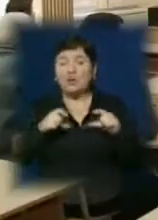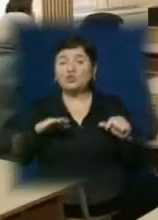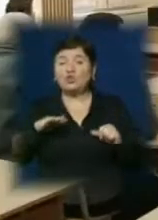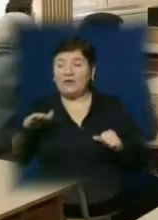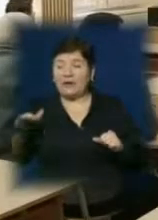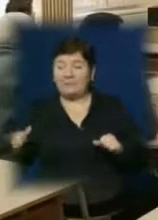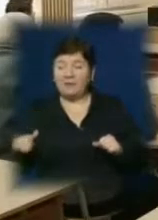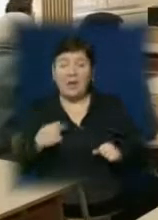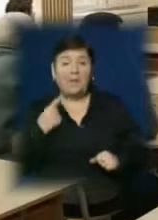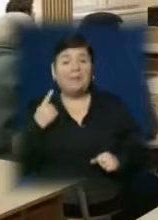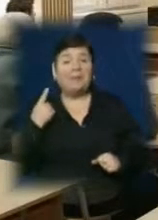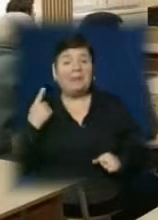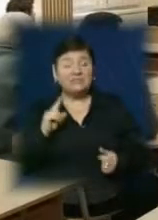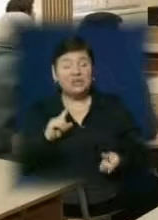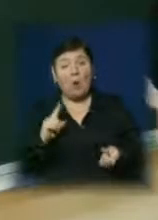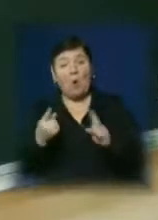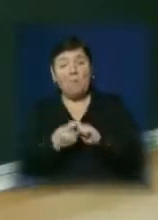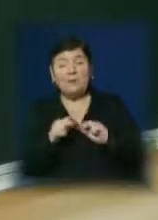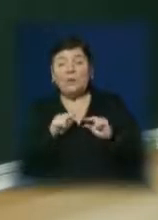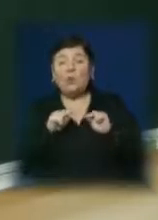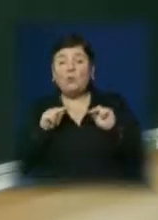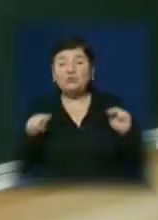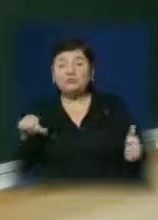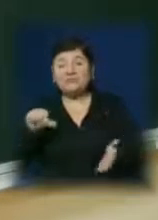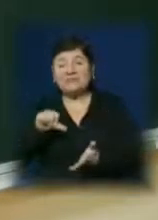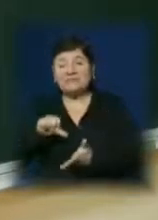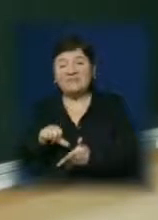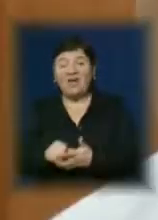такий досвід обмін учнями потрібен.